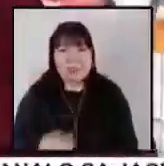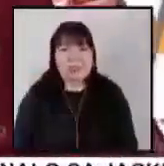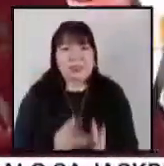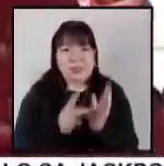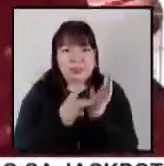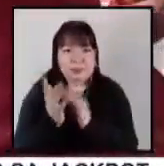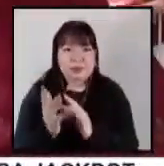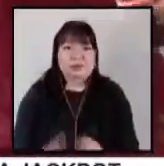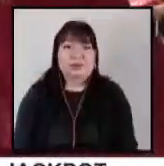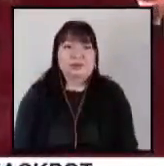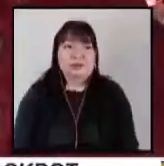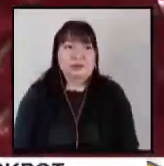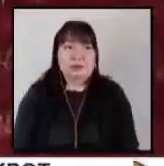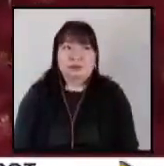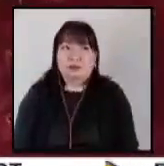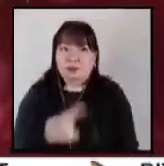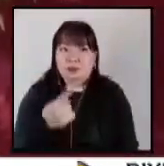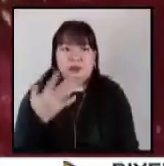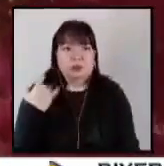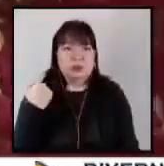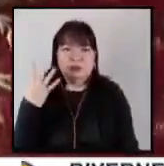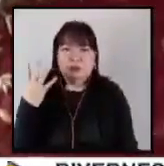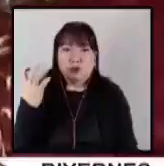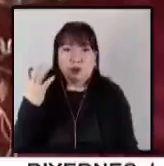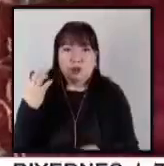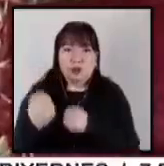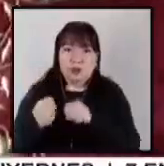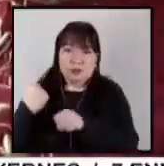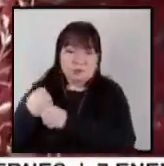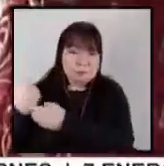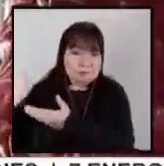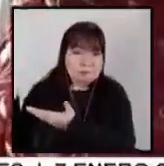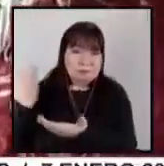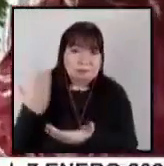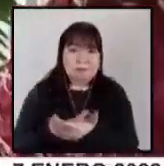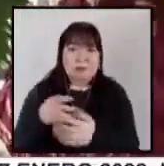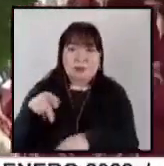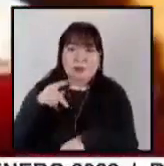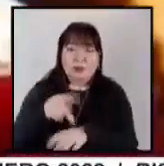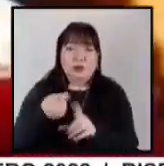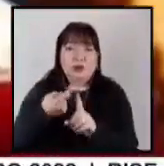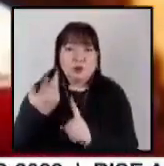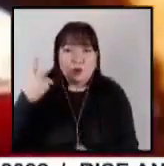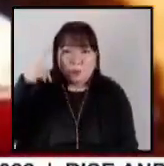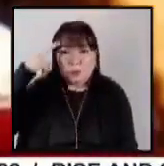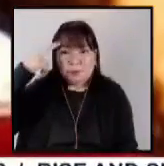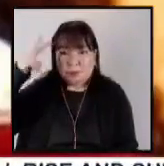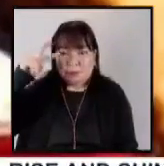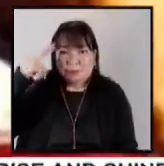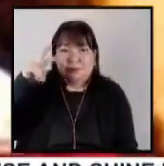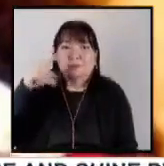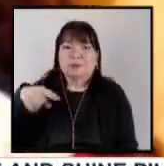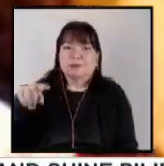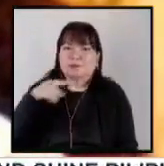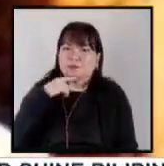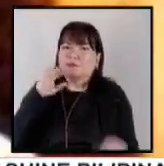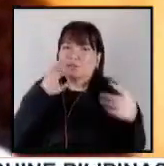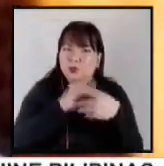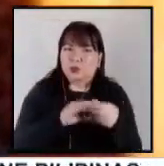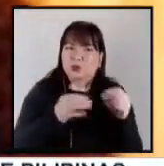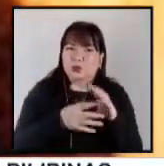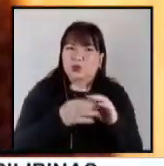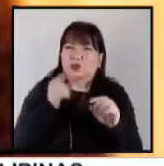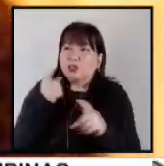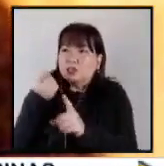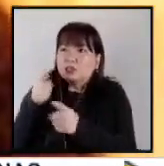Mahigit 400 taon na mula nang dalhin ang imahin sa bansa, buhat pa sa bansang Mexico. Kwento-kwento na nasunugraw ang imahin